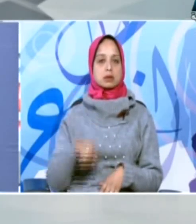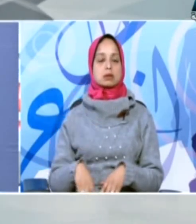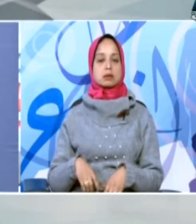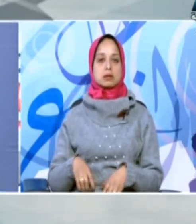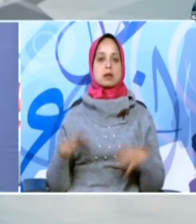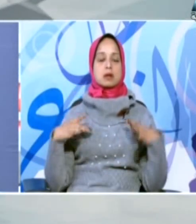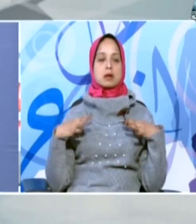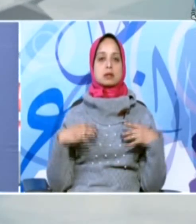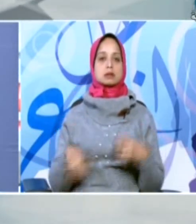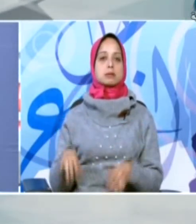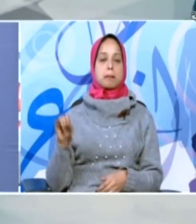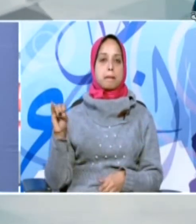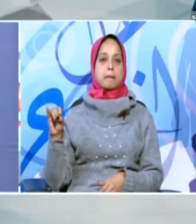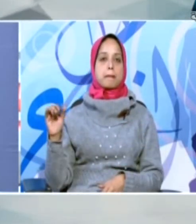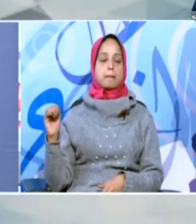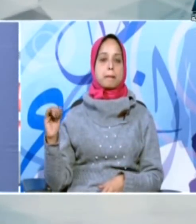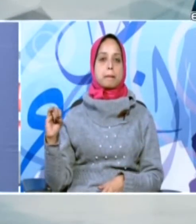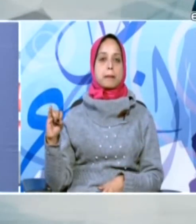وزاره محمد محمود